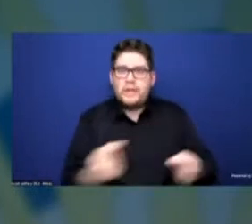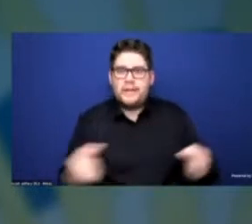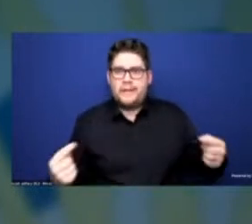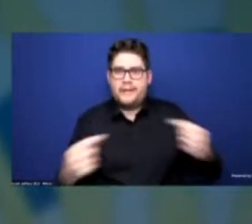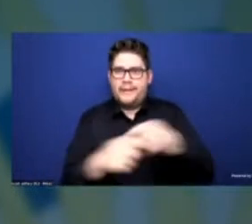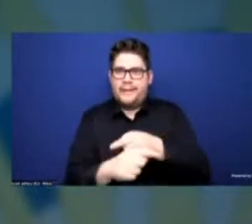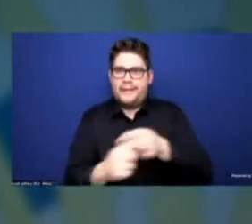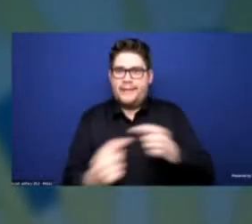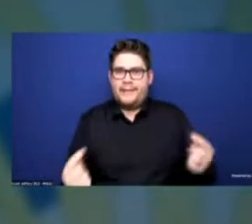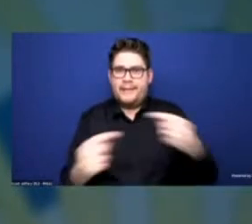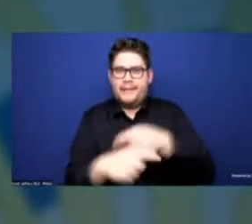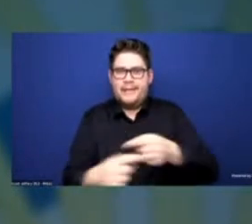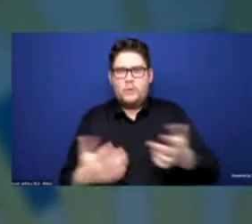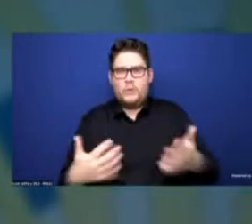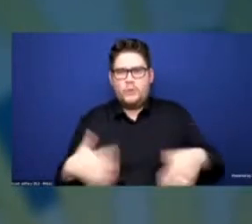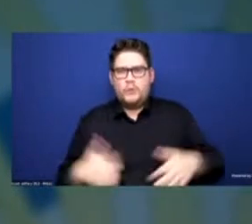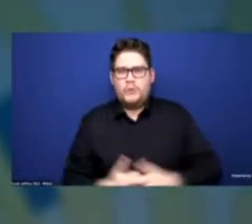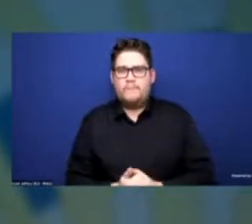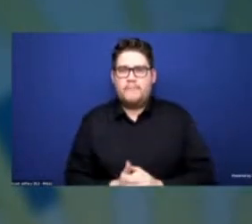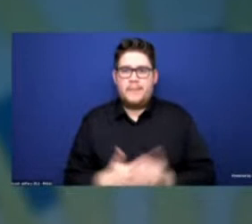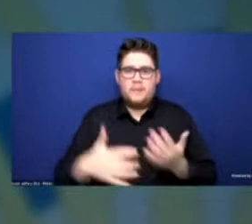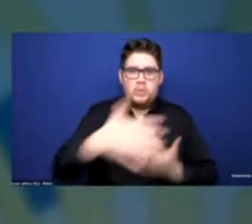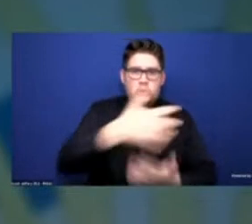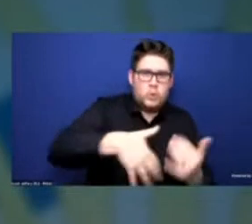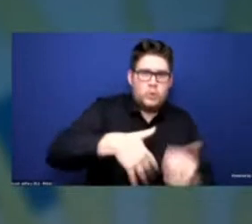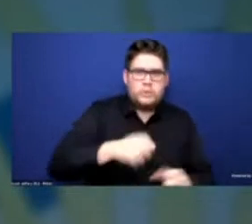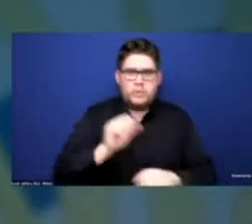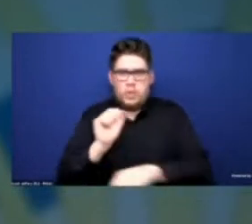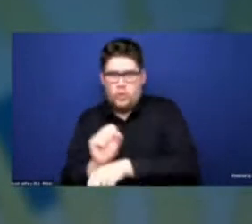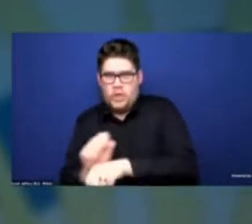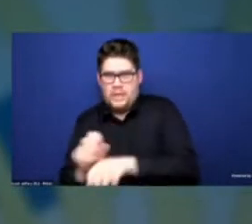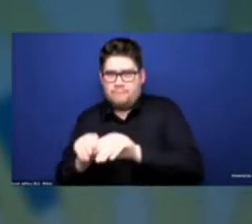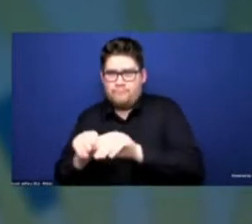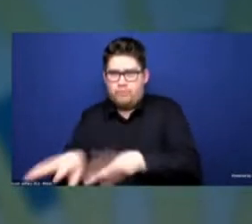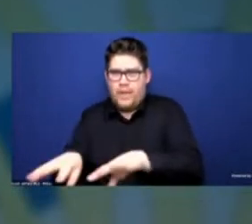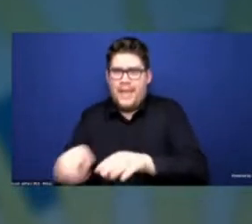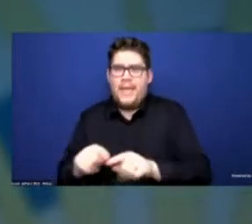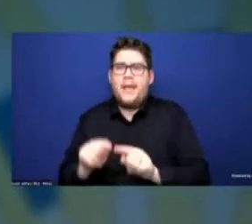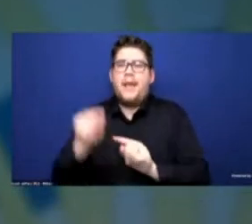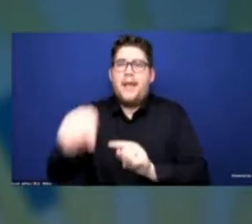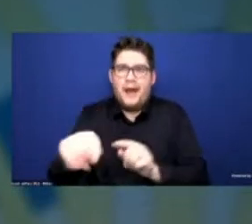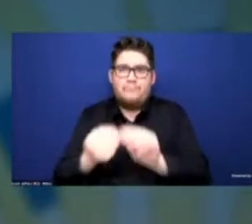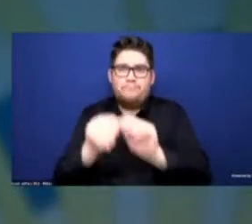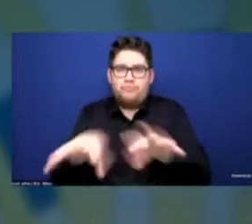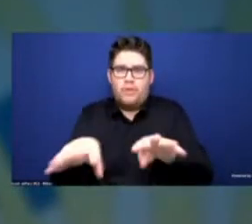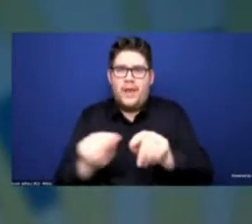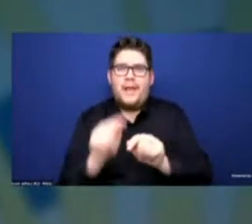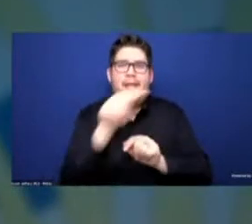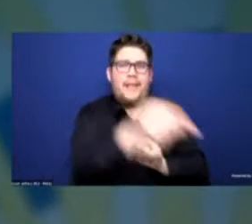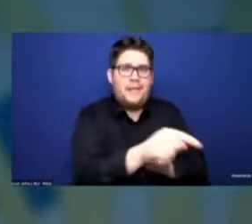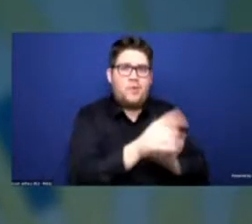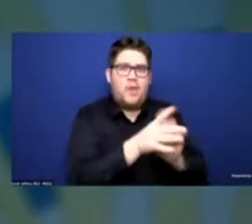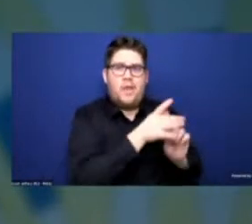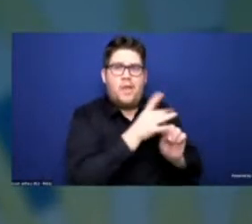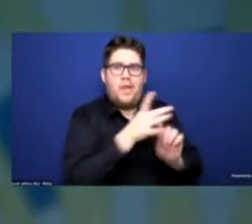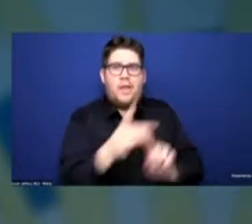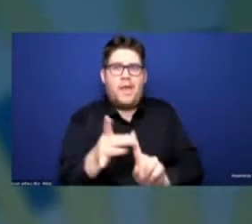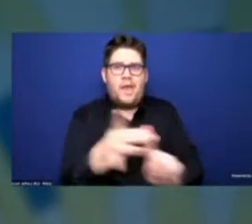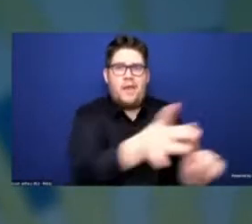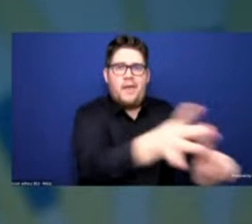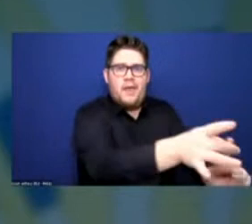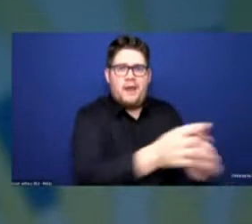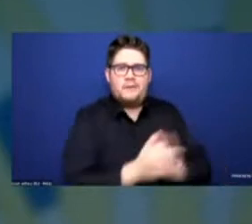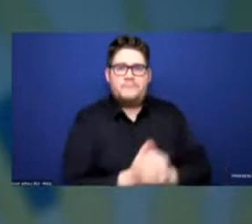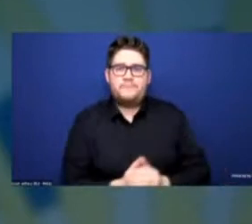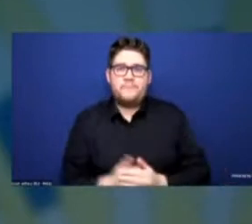到 seeing 40 is that those 59 social 到60 connections, 是黄颜 people 色 bring 的 it into 这 a 个 home, 已经明显看出来全是这个 where 年龄段 before, 所